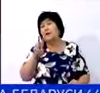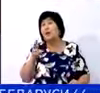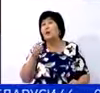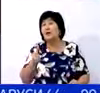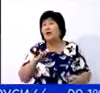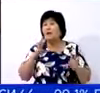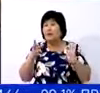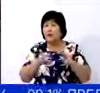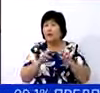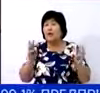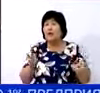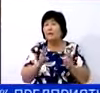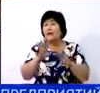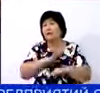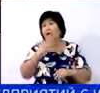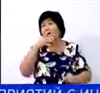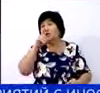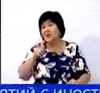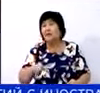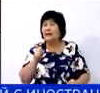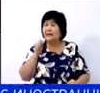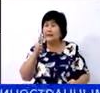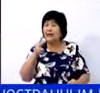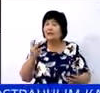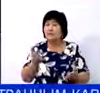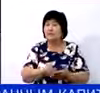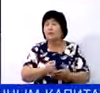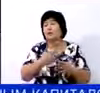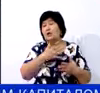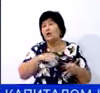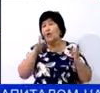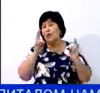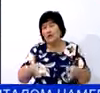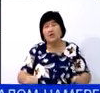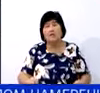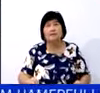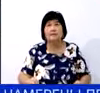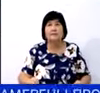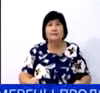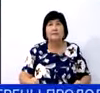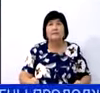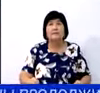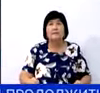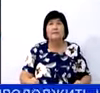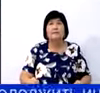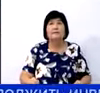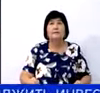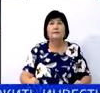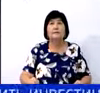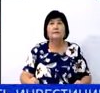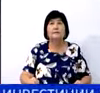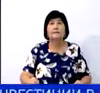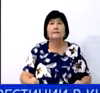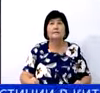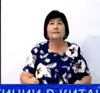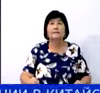В результате пожаров погибли 5 человек, 13 получили увечья. Кызылорда қаласы бойынша жалпы саны жыл